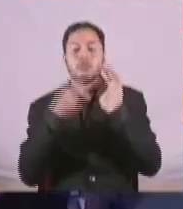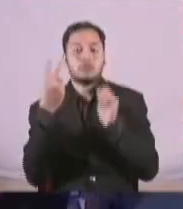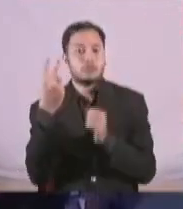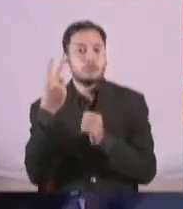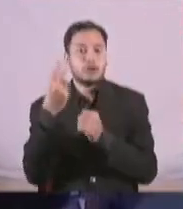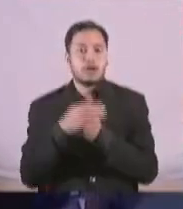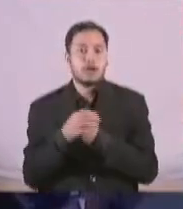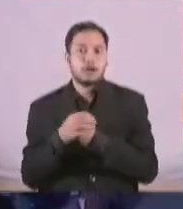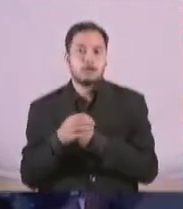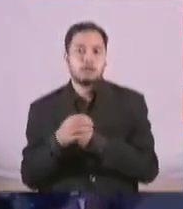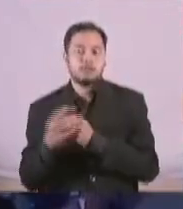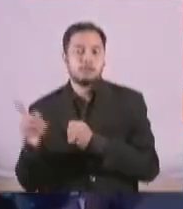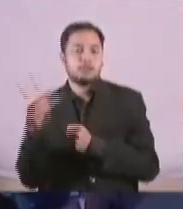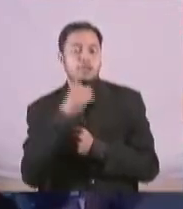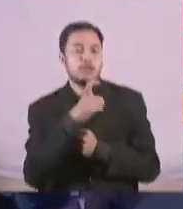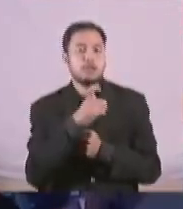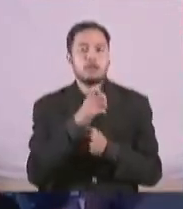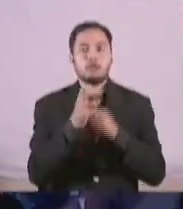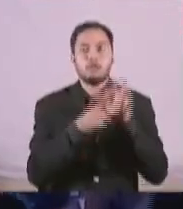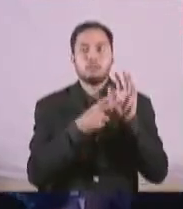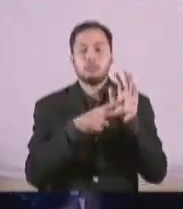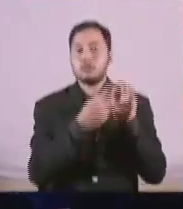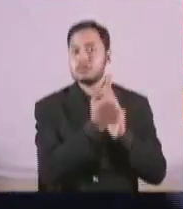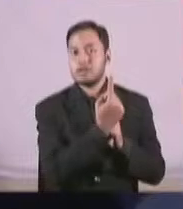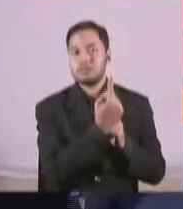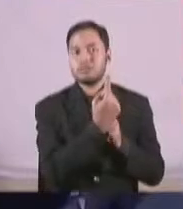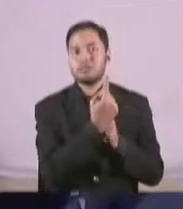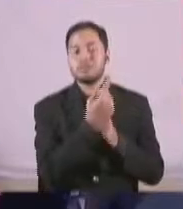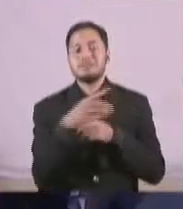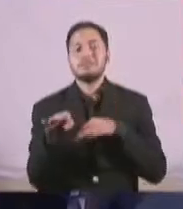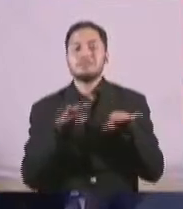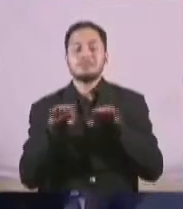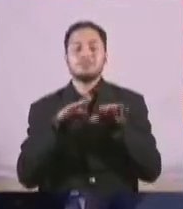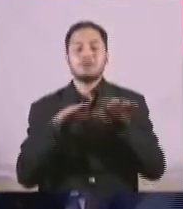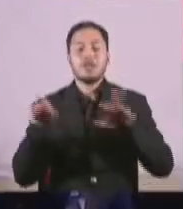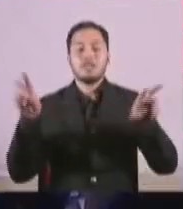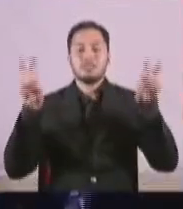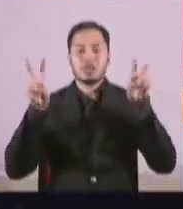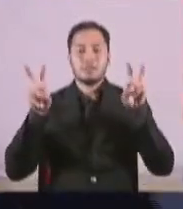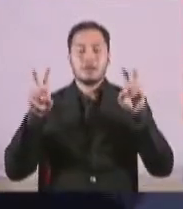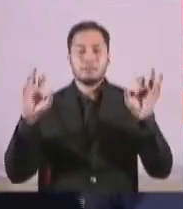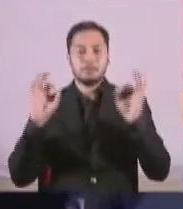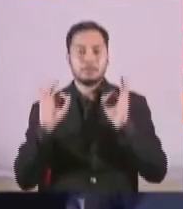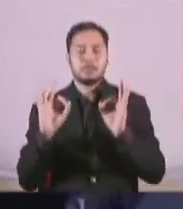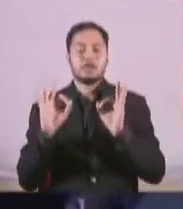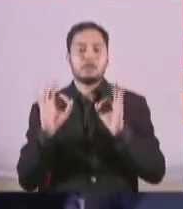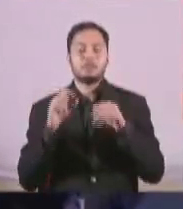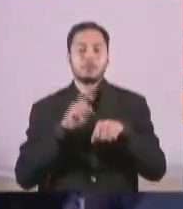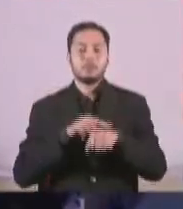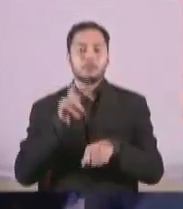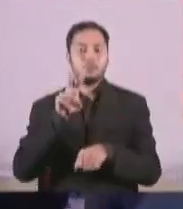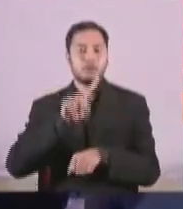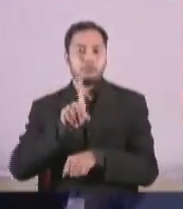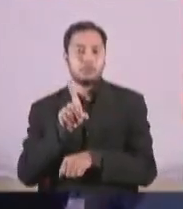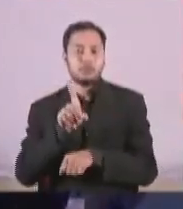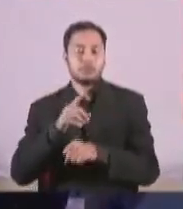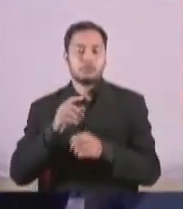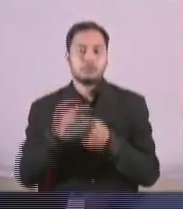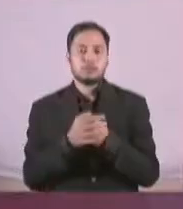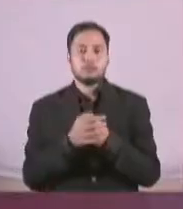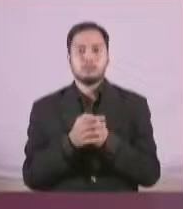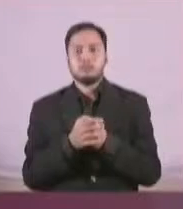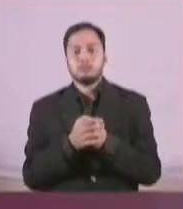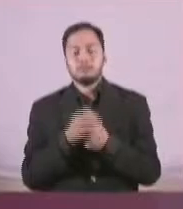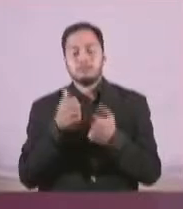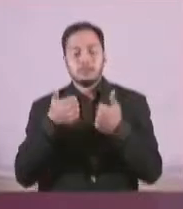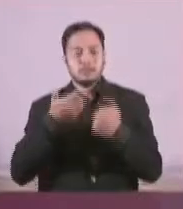dengan subtema yaitu pelayanan pendidikan. Waktu Anda 2 menit dihitung saat Anda berbicara. Baik, terima